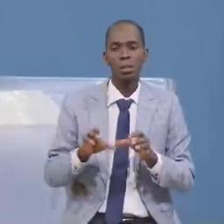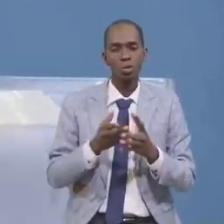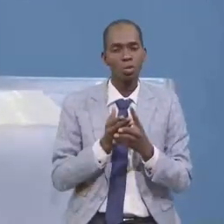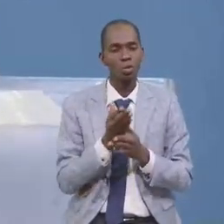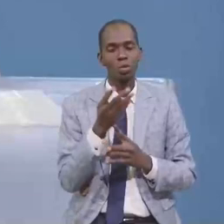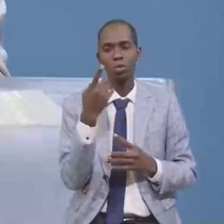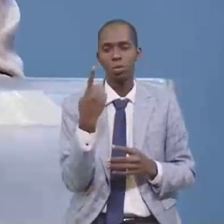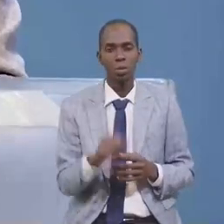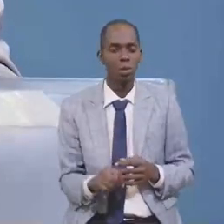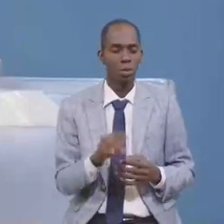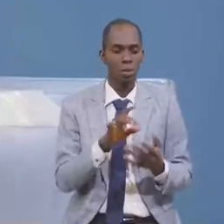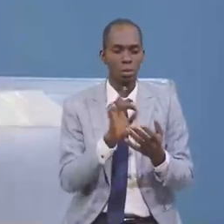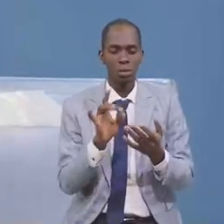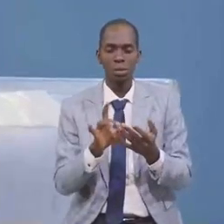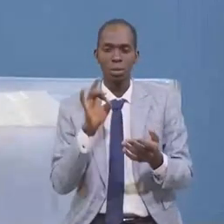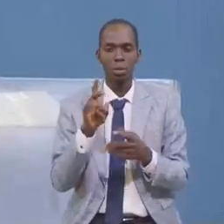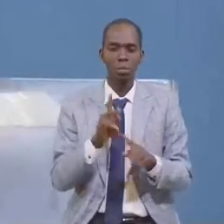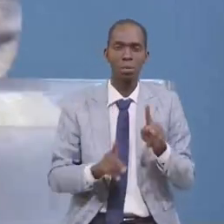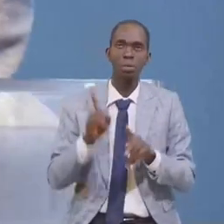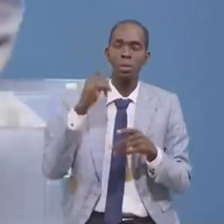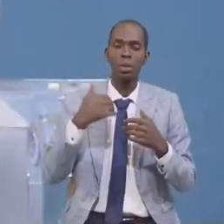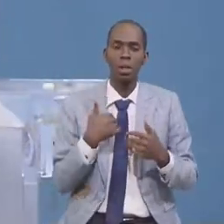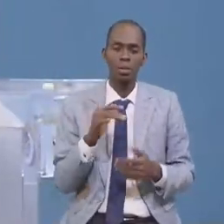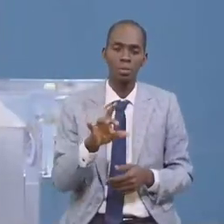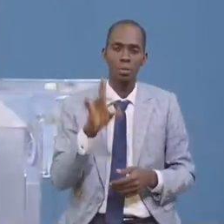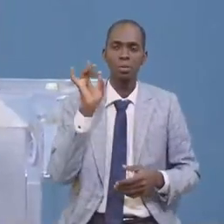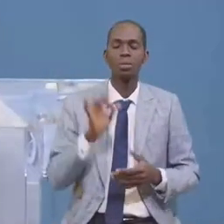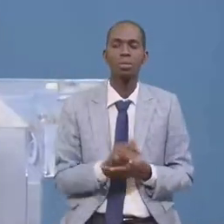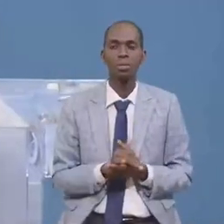Qu'il a accompli à travers ses ambassadeurs qu'il a choisis.